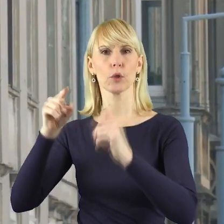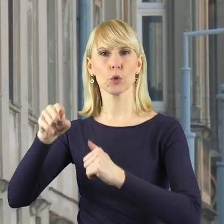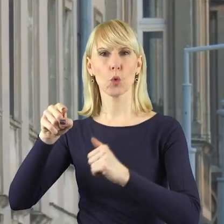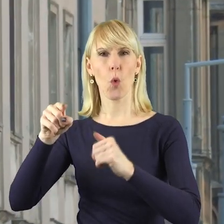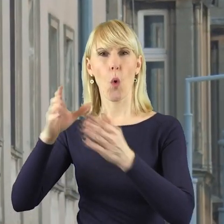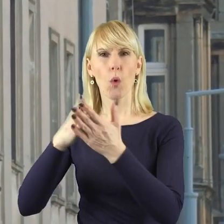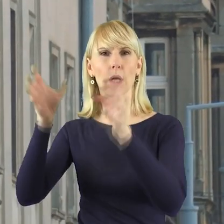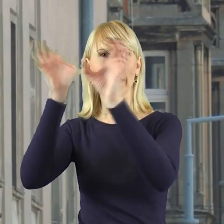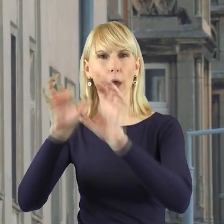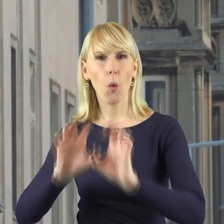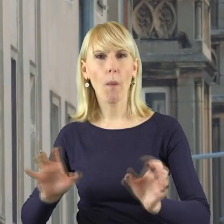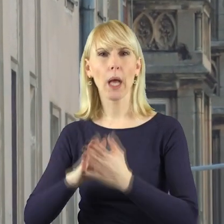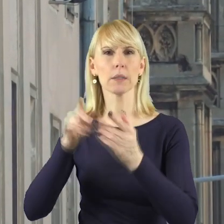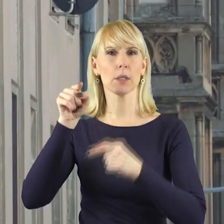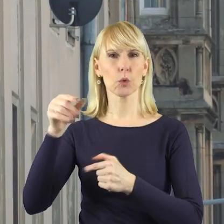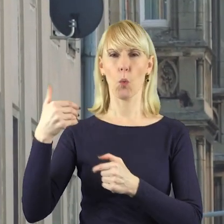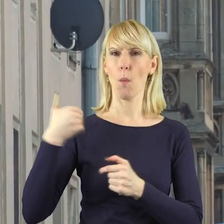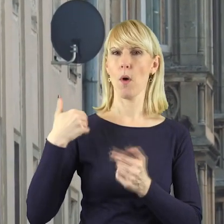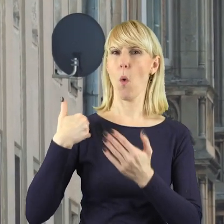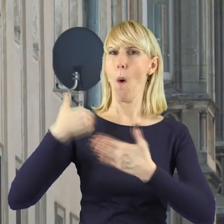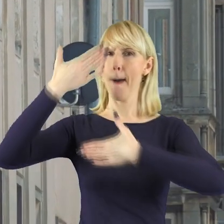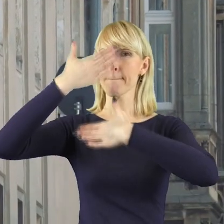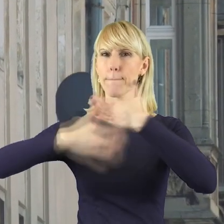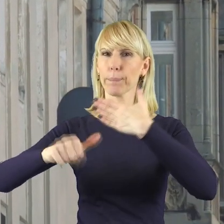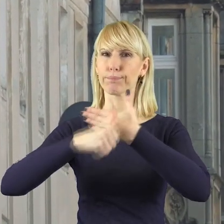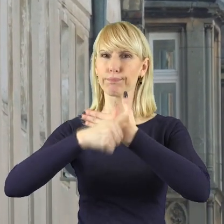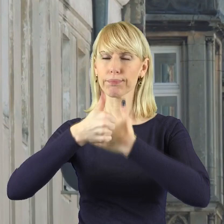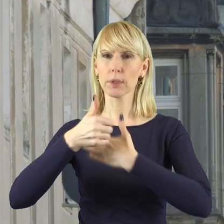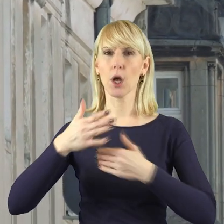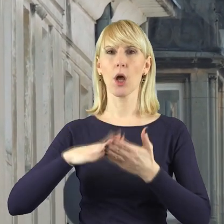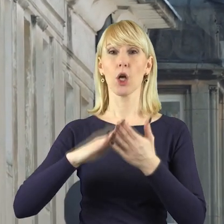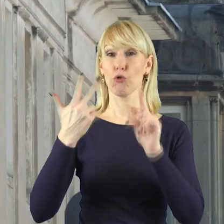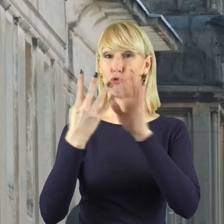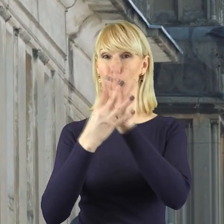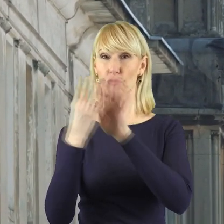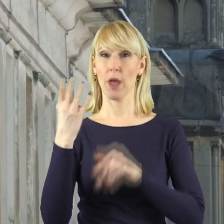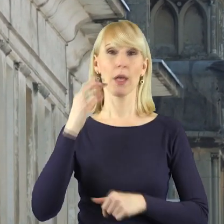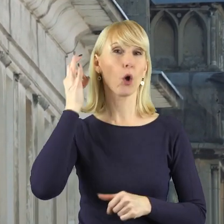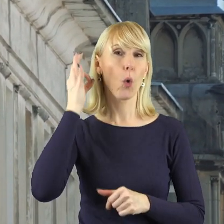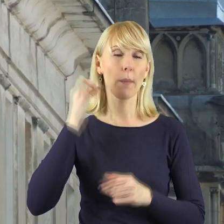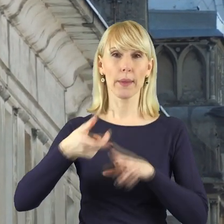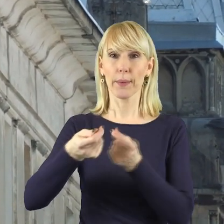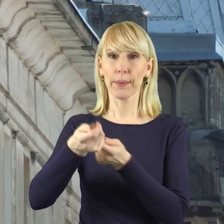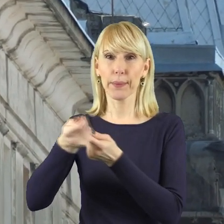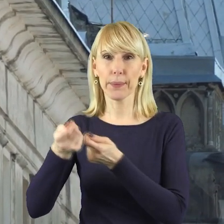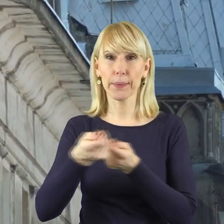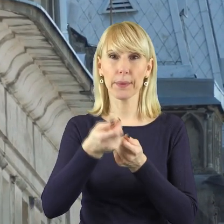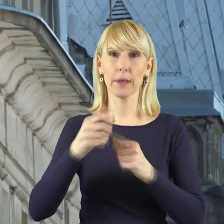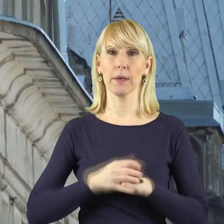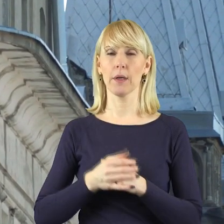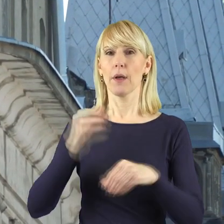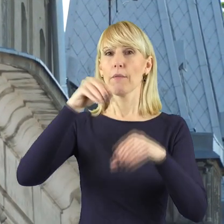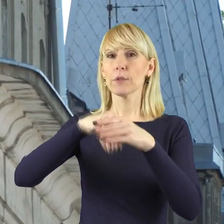rzędem dekoracyjnych lodżii umieszczono płaskorzeźbę z przedstawieniem czterech prządek wraz z niezbędnymi narzędziami ich